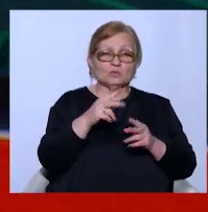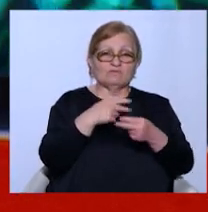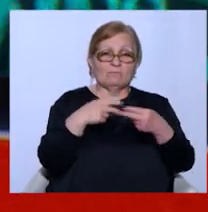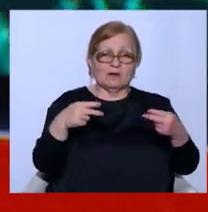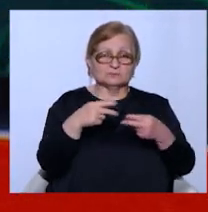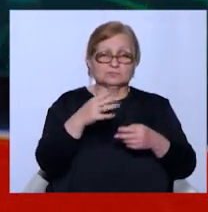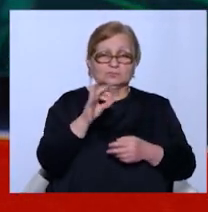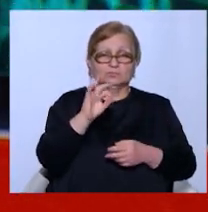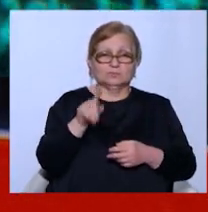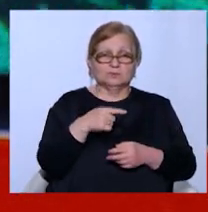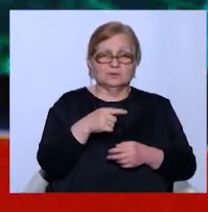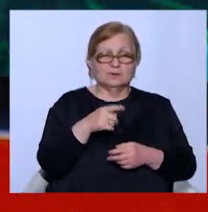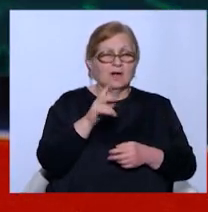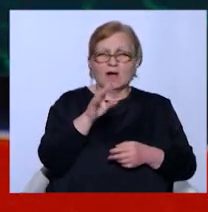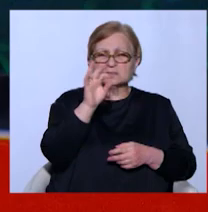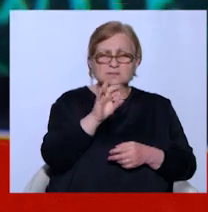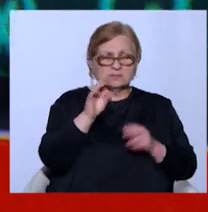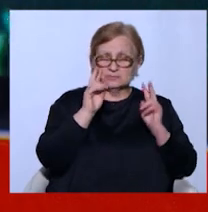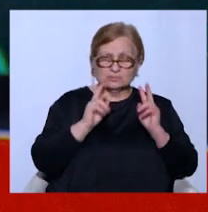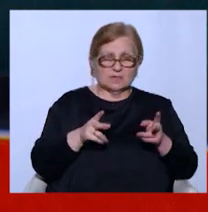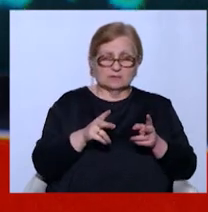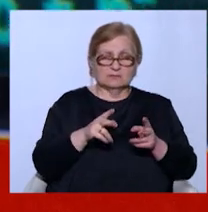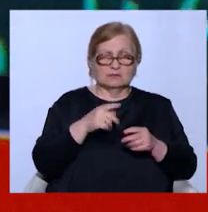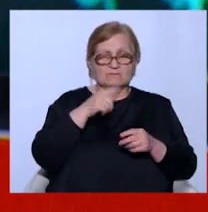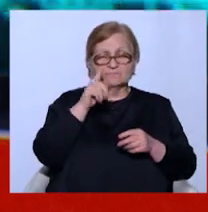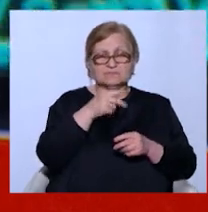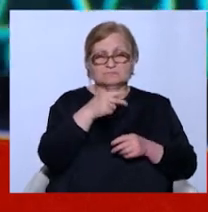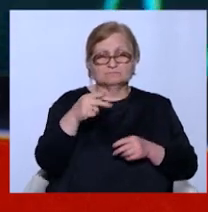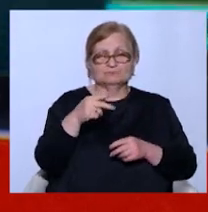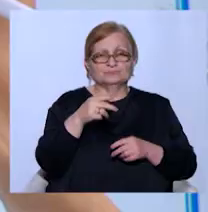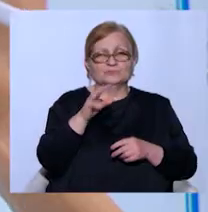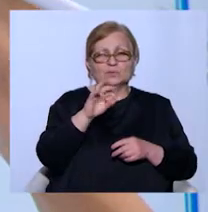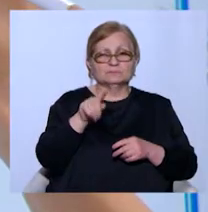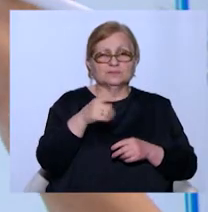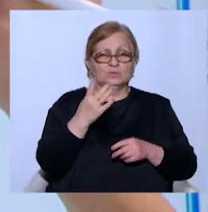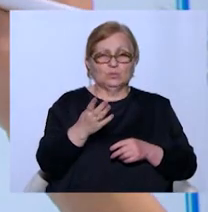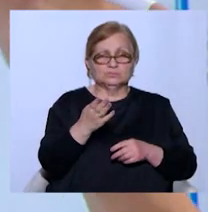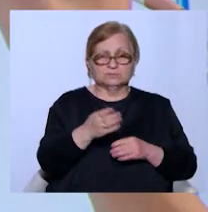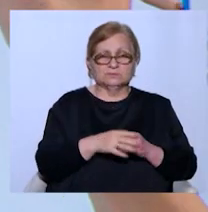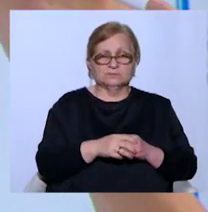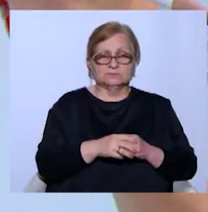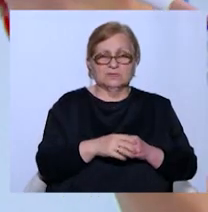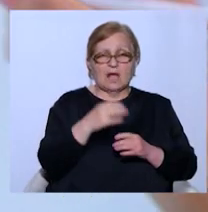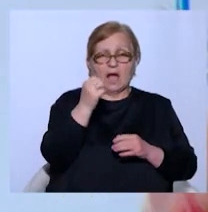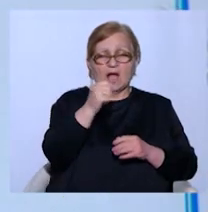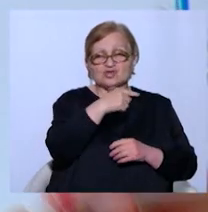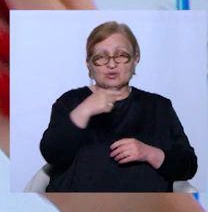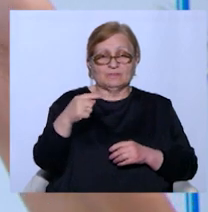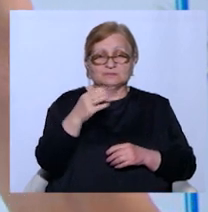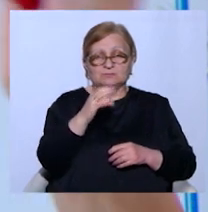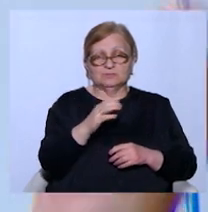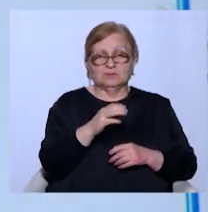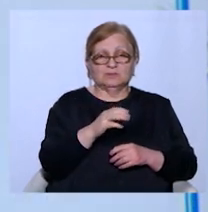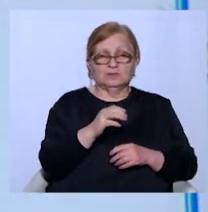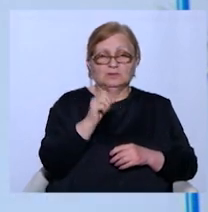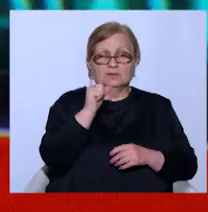0.4. არც ის გრადუსი ჯერ არ ვიცით რა არის, მაგრამ ვიცით რომ ეს ფარდობა არის 0.4. 0.4. ვიცით რომ